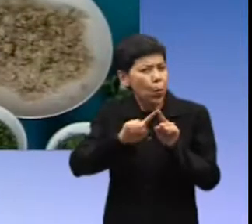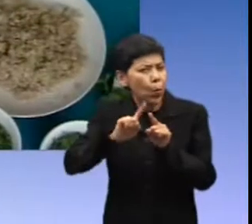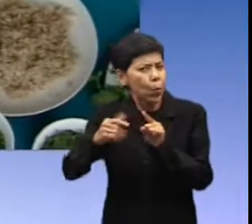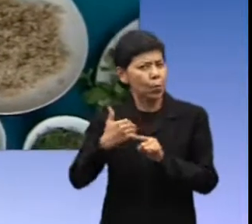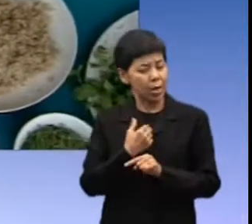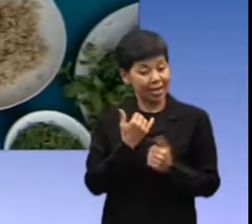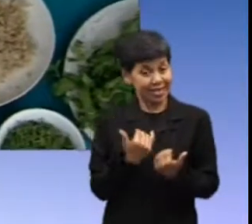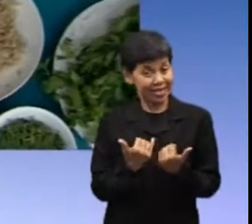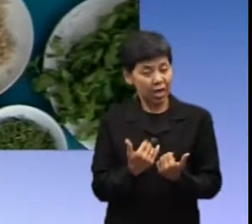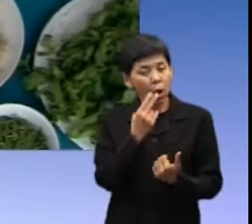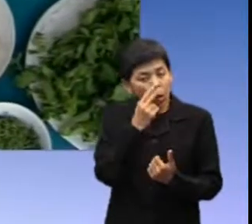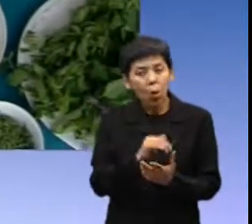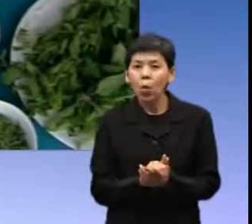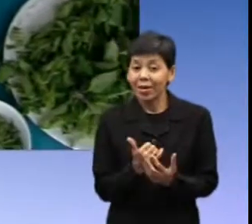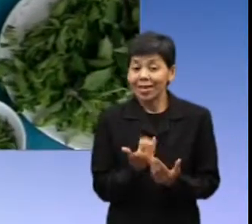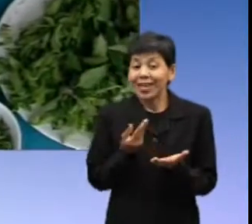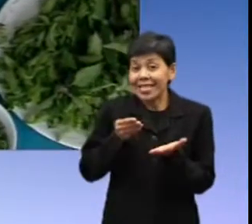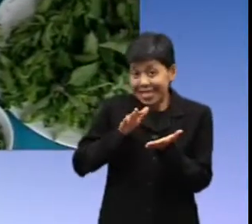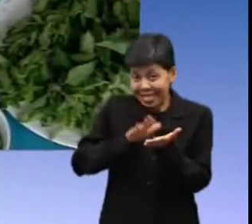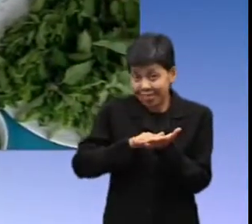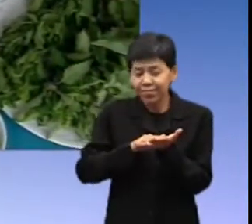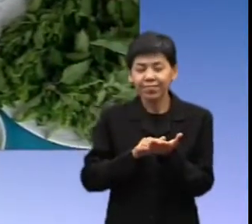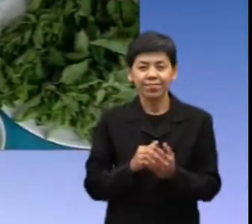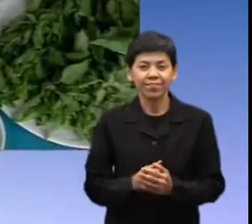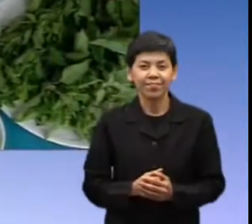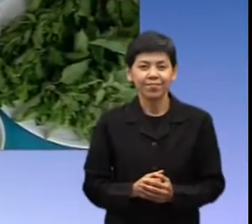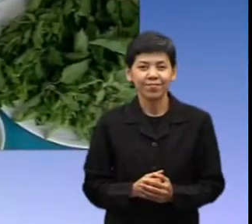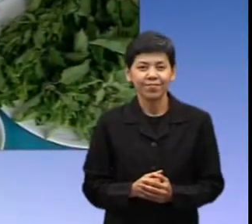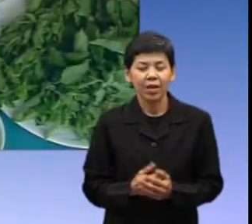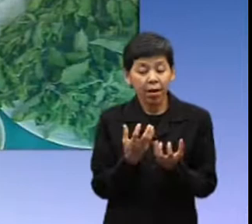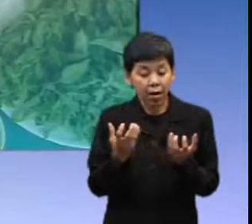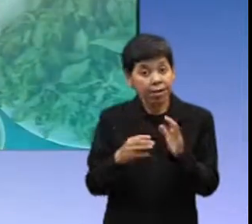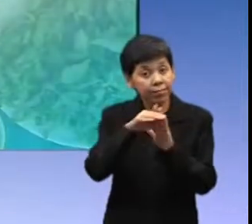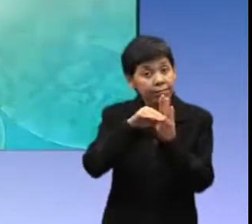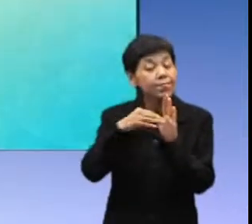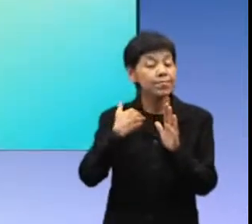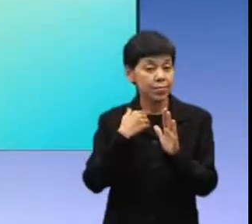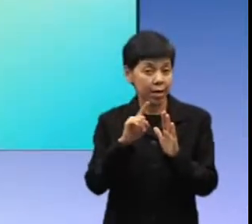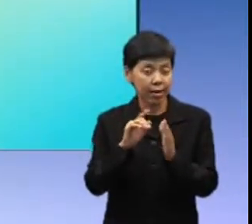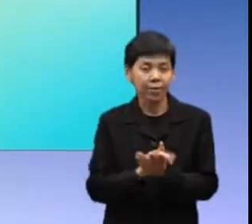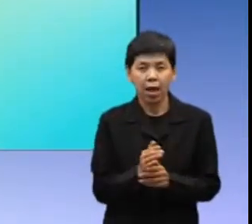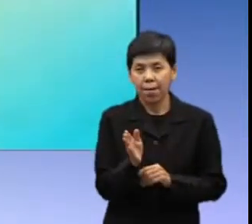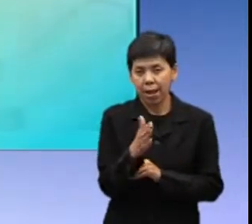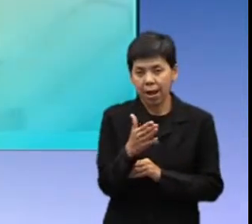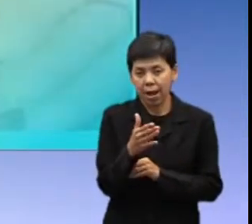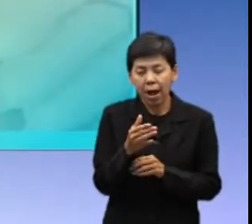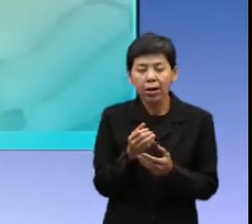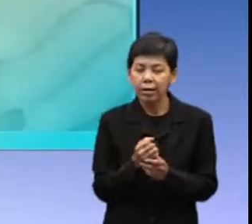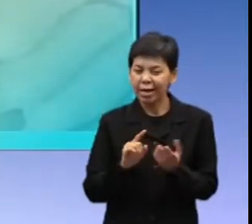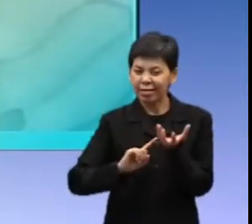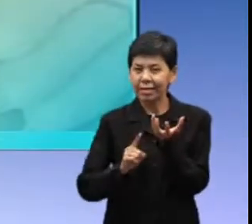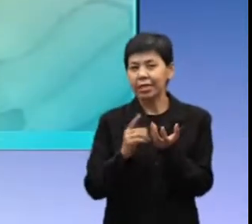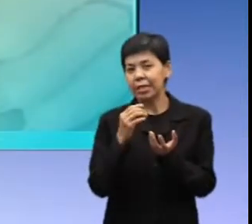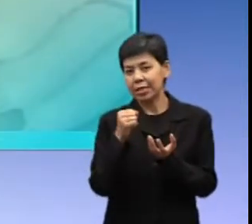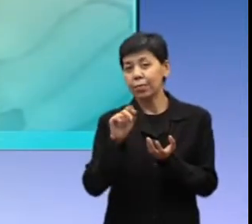สที่จะทำให้ดูวันนี้เป็นรสกระเทียมพริกไทยครับส่วนผสมก็มีดังนี้เนื้อปลาบด10